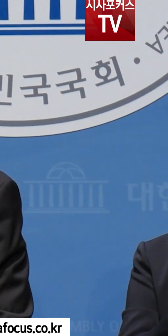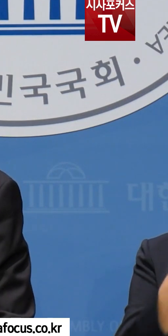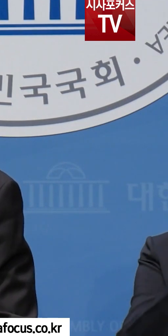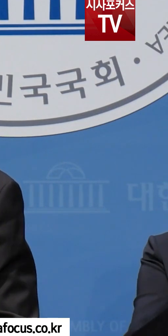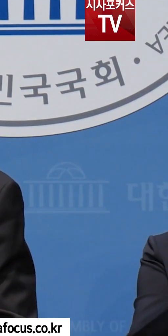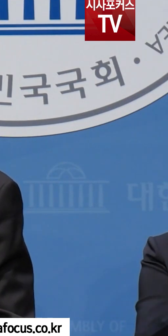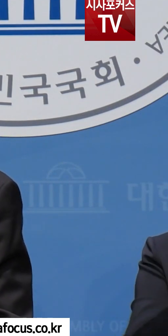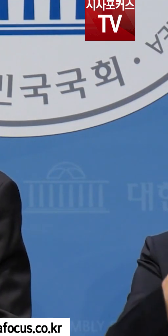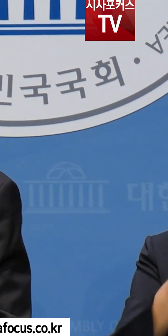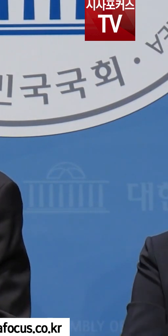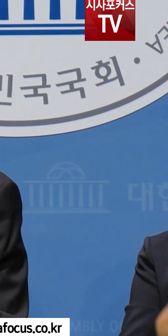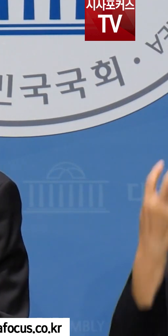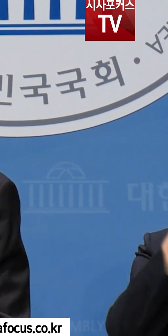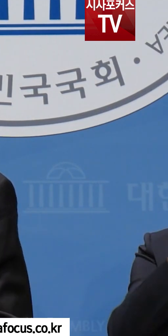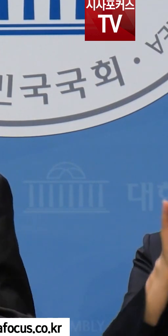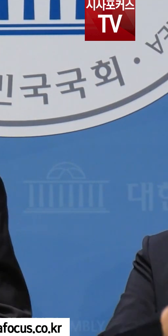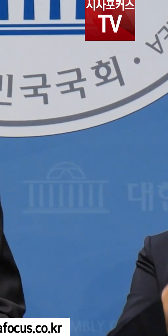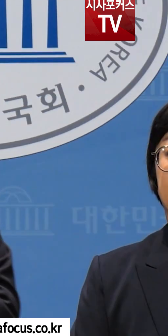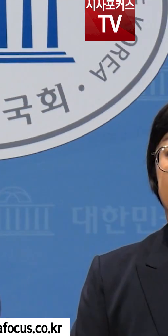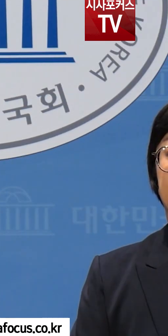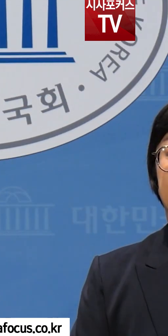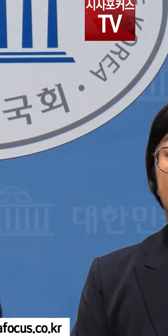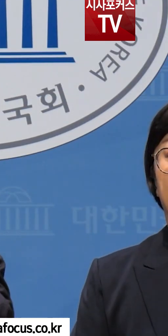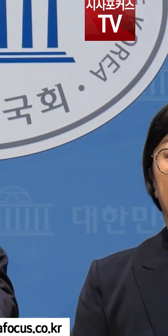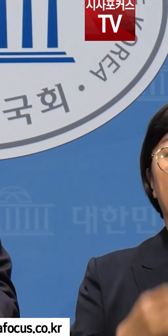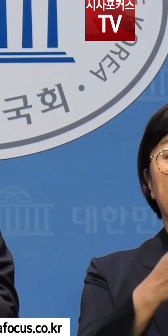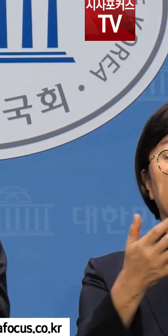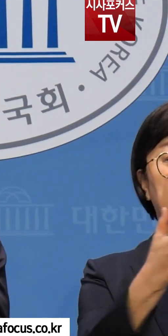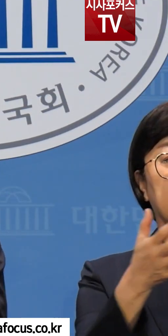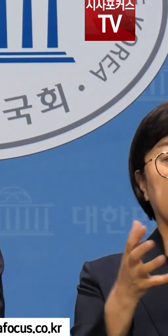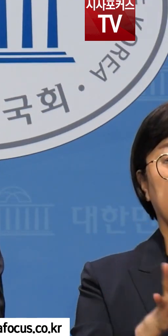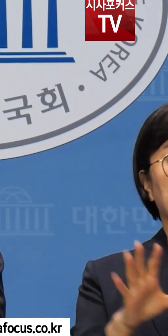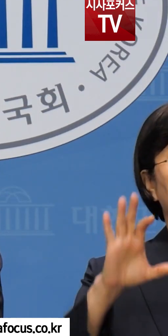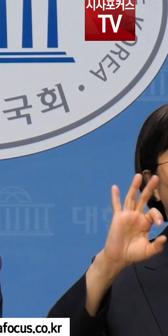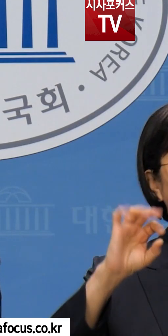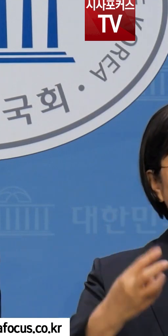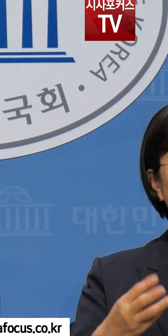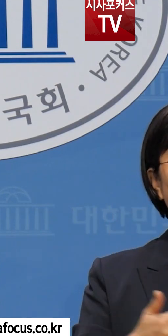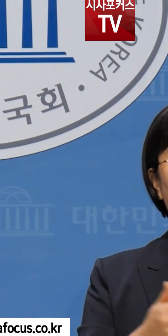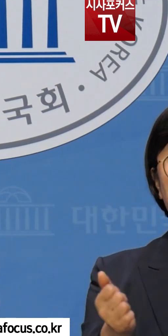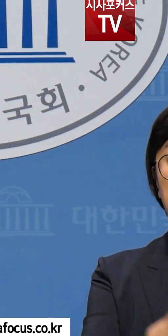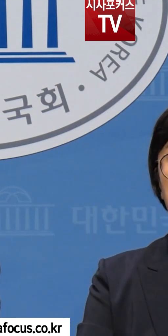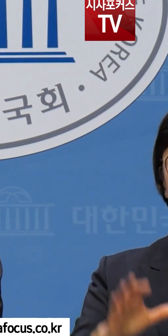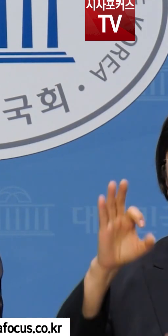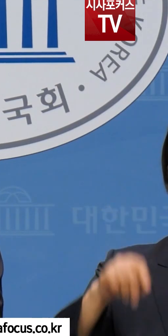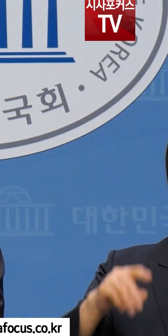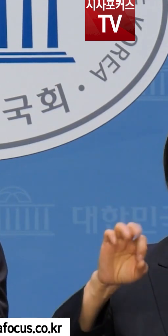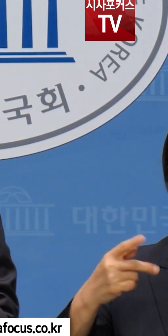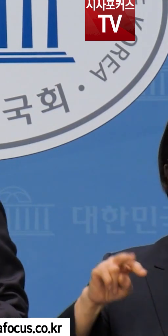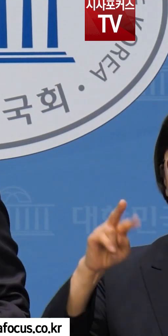더불어민주당 을 지키는 민생실천위원회. 네, 더불어민주당 을지로위원회 우원식 의원입니다.